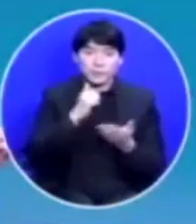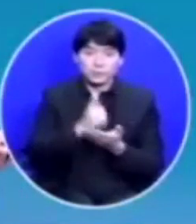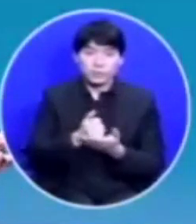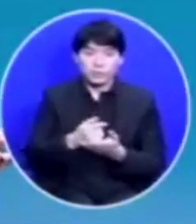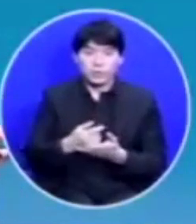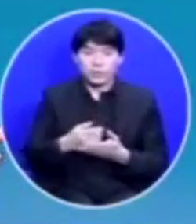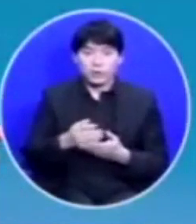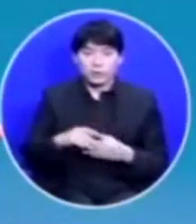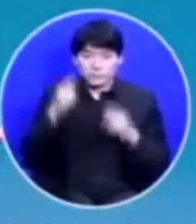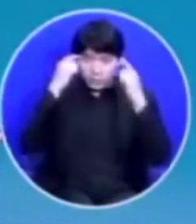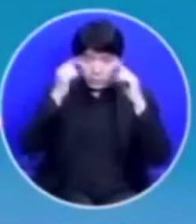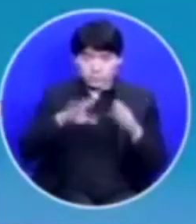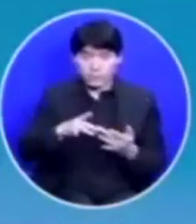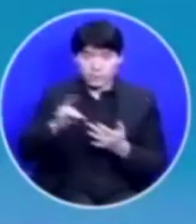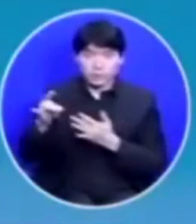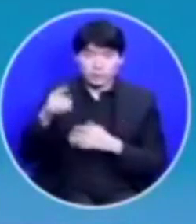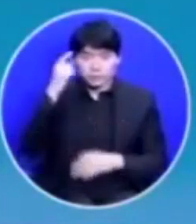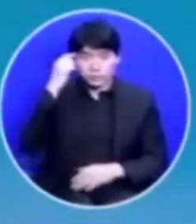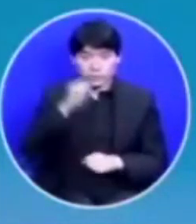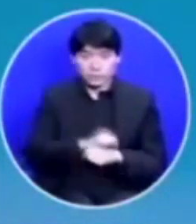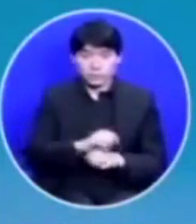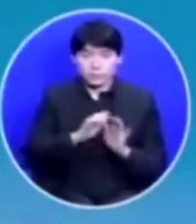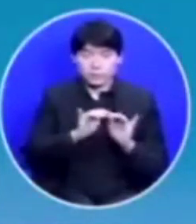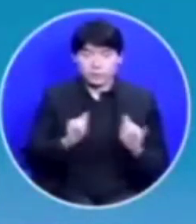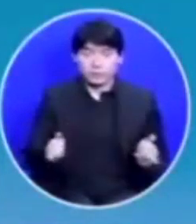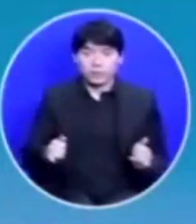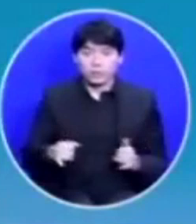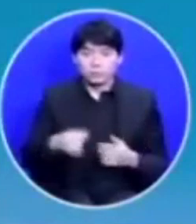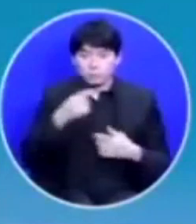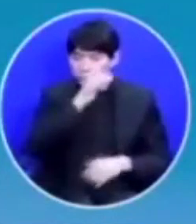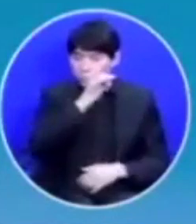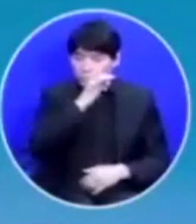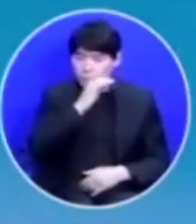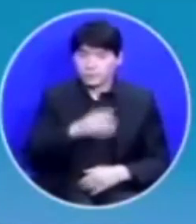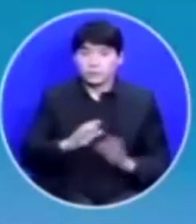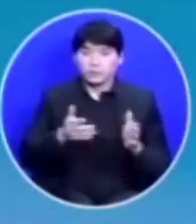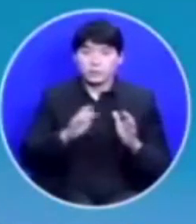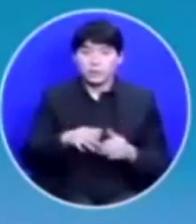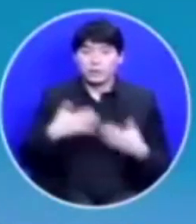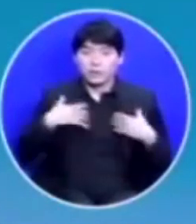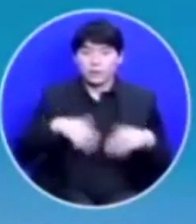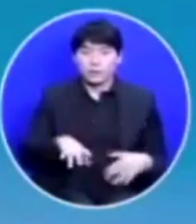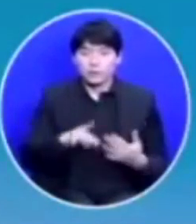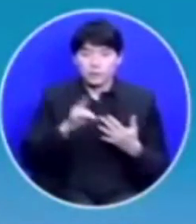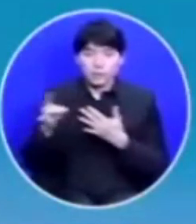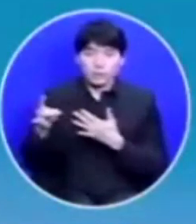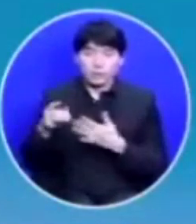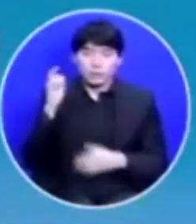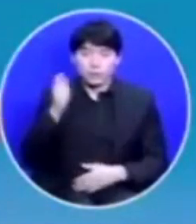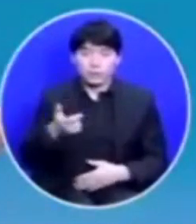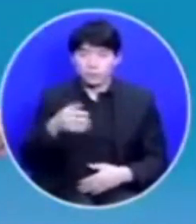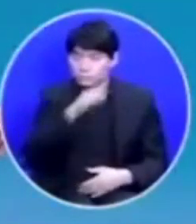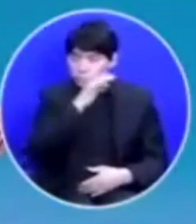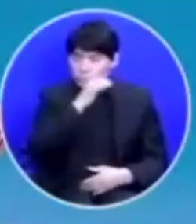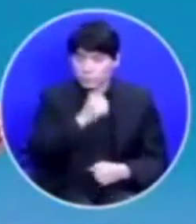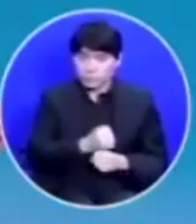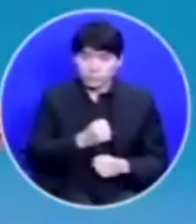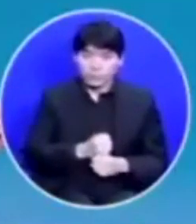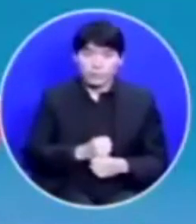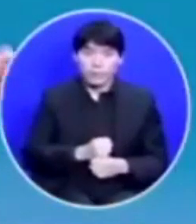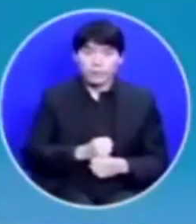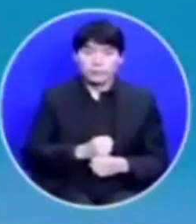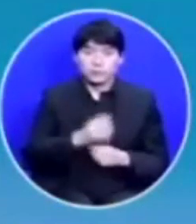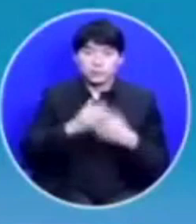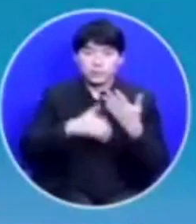것들을 택하사 지혜 있는 자들을 부끄럽게 하려 하시고 세상의 약한 것들을 택하사 강한 것들을 부끄럽게 하려 하시고